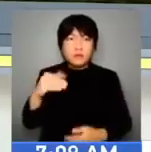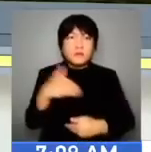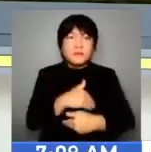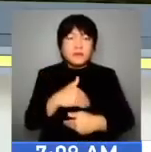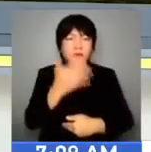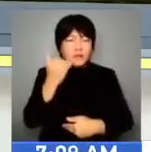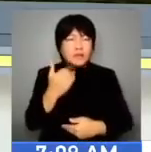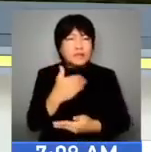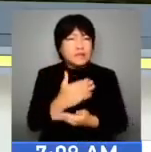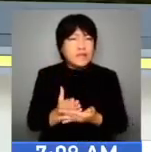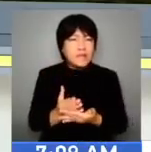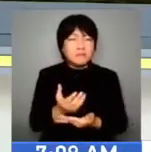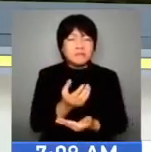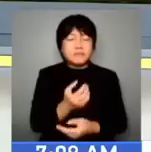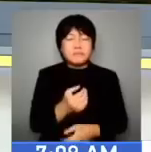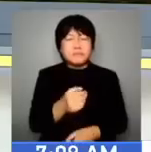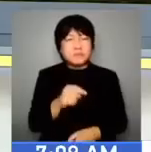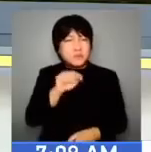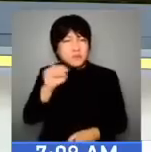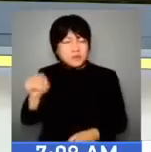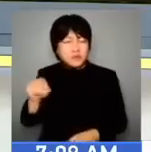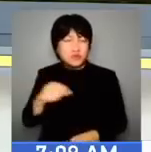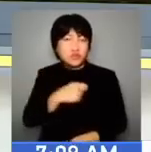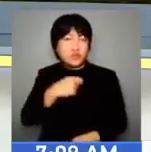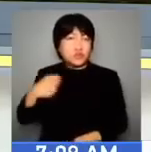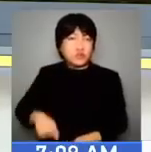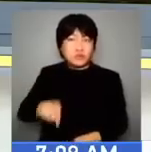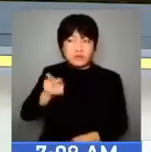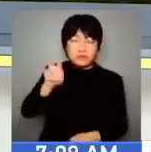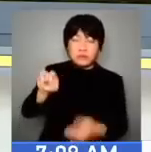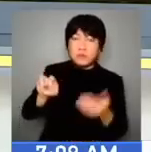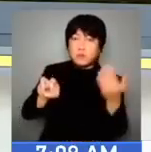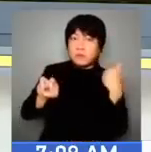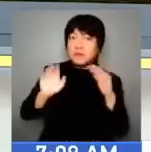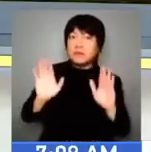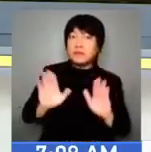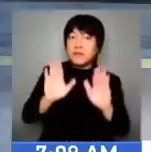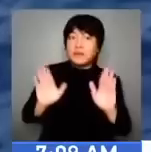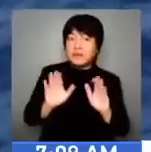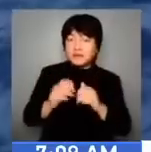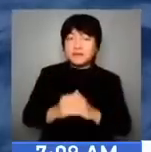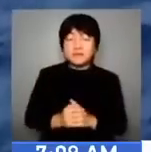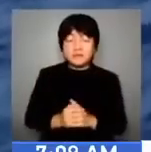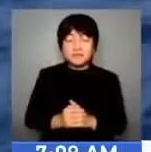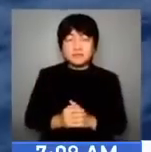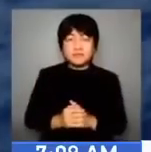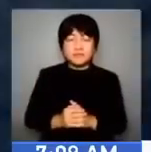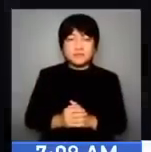militia na namataan doon noong Linggo. May unang balita si Chino Gaston.